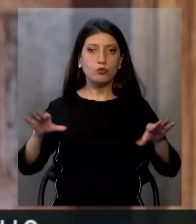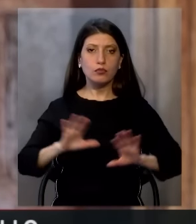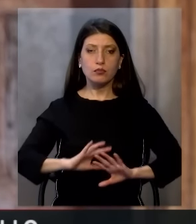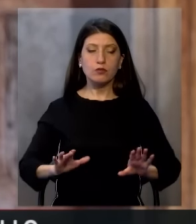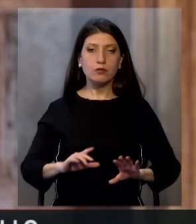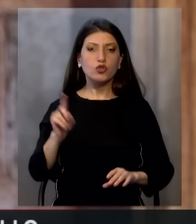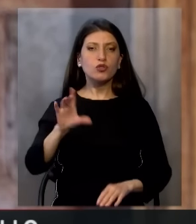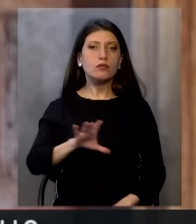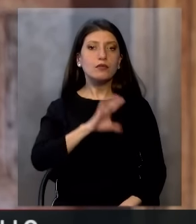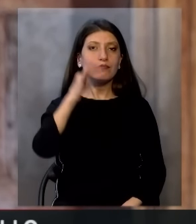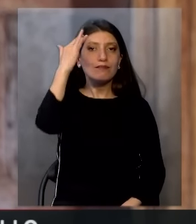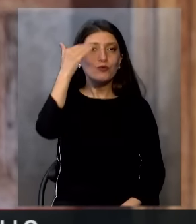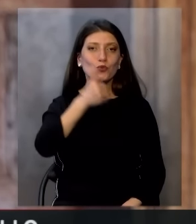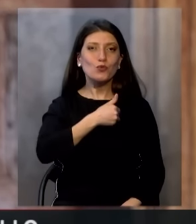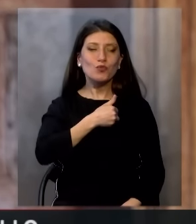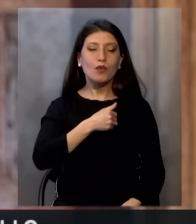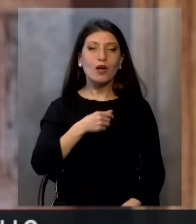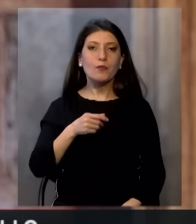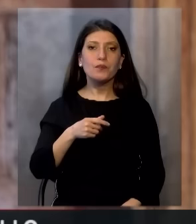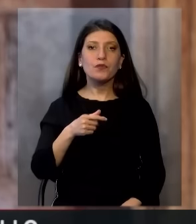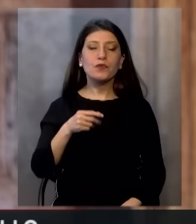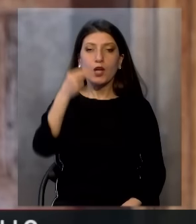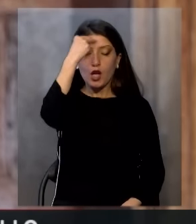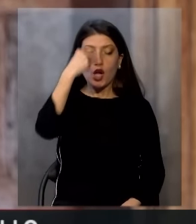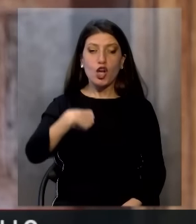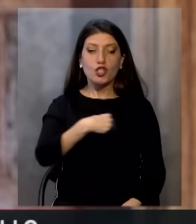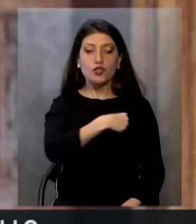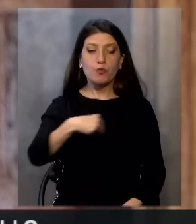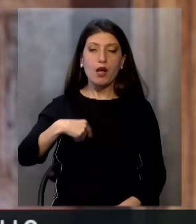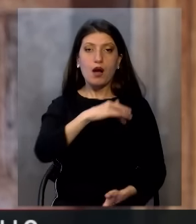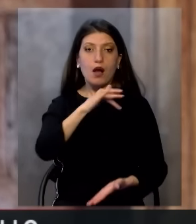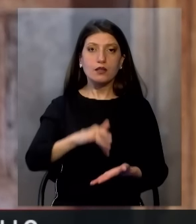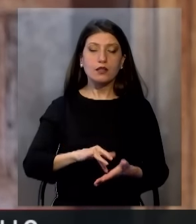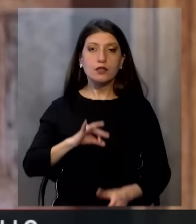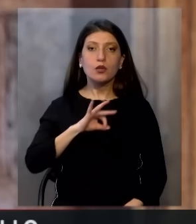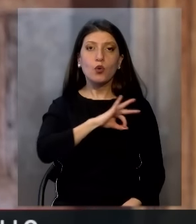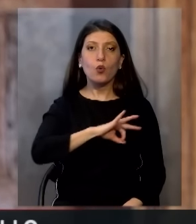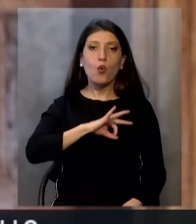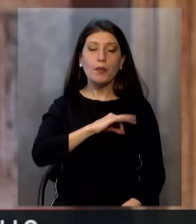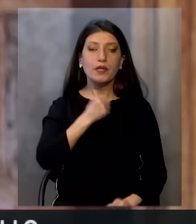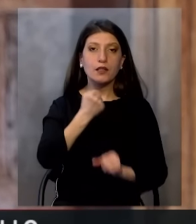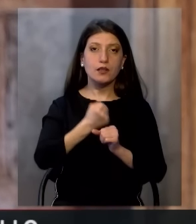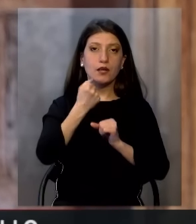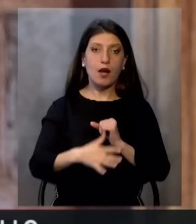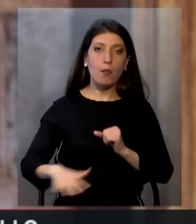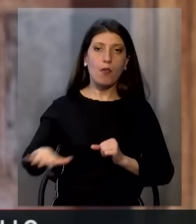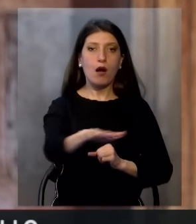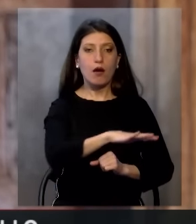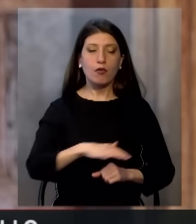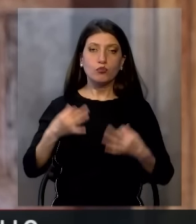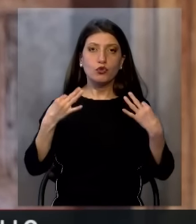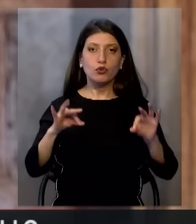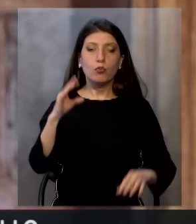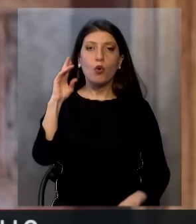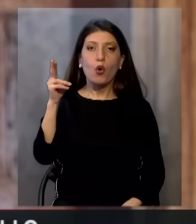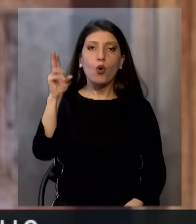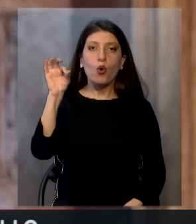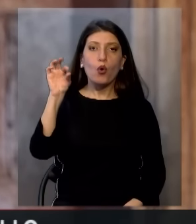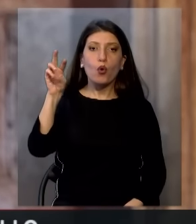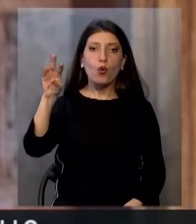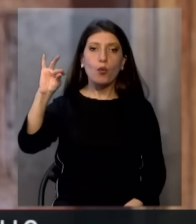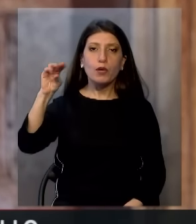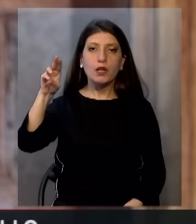այն ինչ որ նախատեսում են Էջմիածնի կոմիտասի անվան հրապարակում, այլևս չի լինելու։ Բայց չեմ կարծում, թե այդ մարդկանց